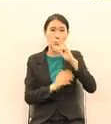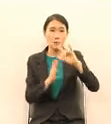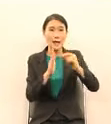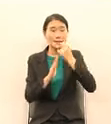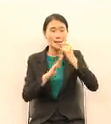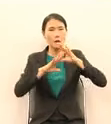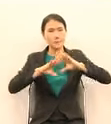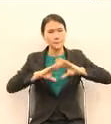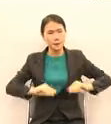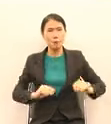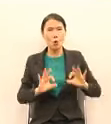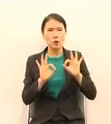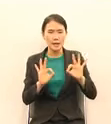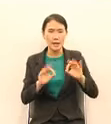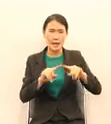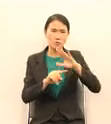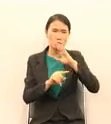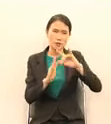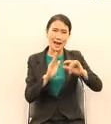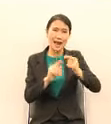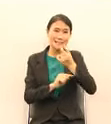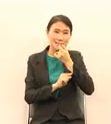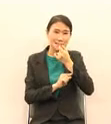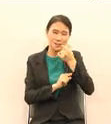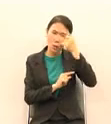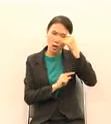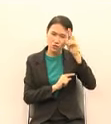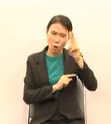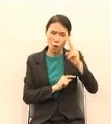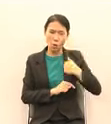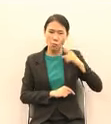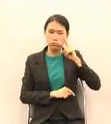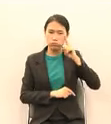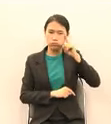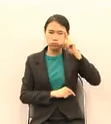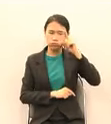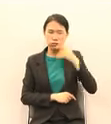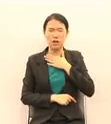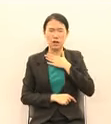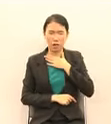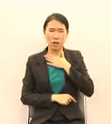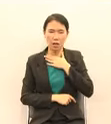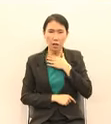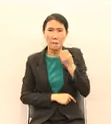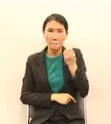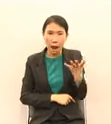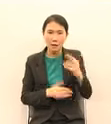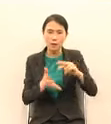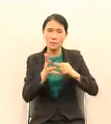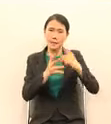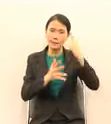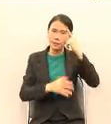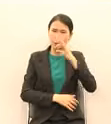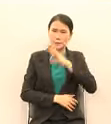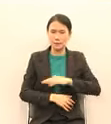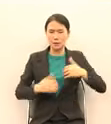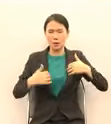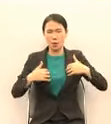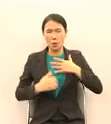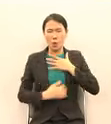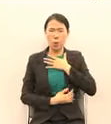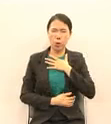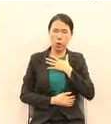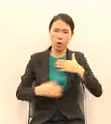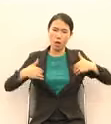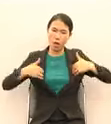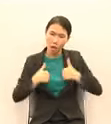าเมื่อไหร่ก็ตามมีอาการในด้านที่ไม่ดีเช่นว่าไข้สูงขึ้นไอมากขึ้น หรือเริ่มมีอาการเหนื่อยหอบไอ้อย่างนี้เนี่ย